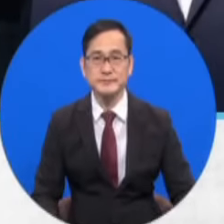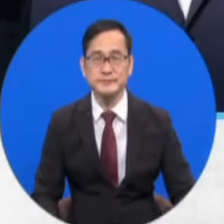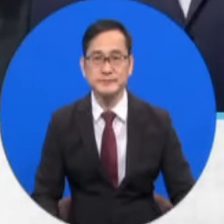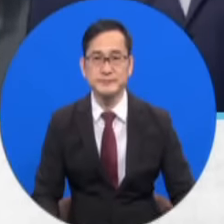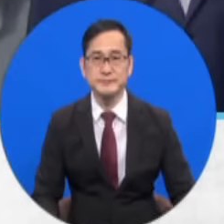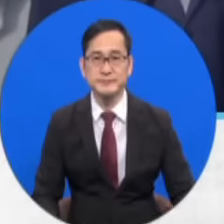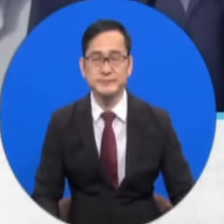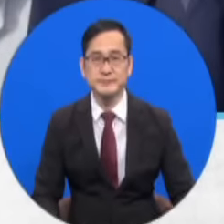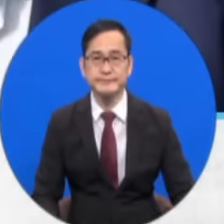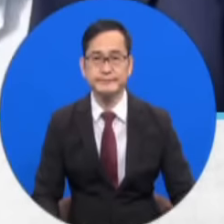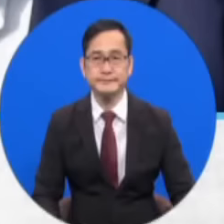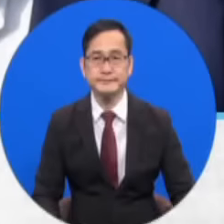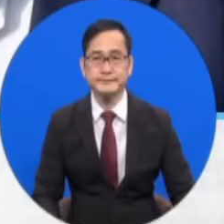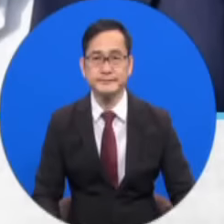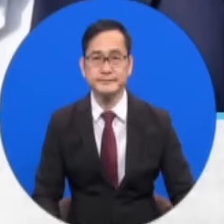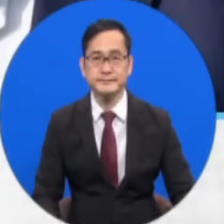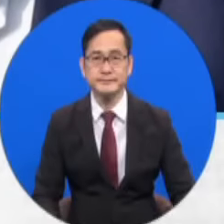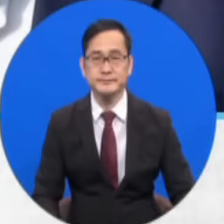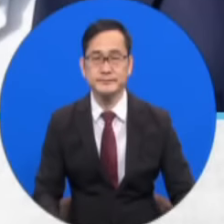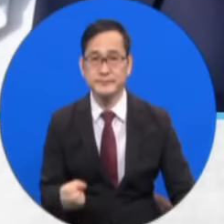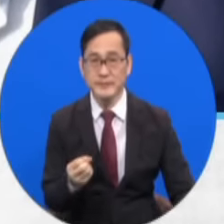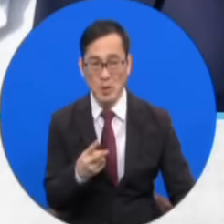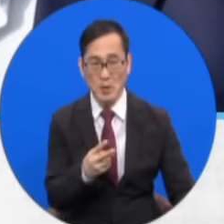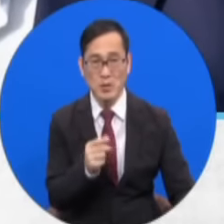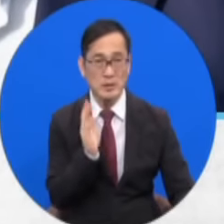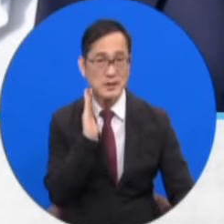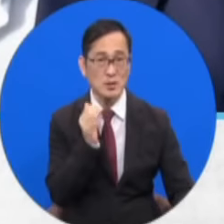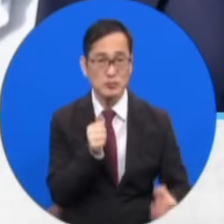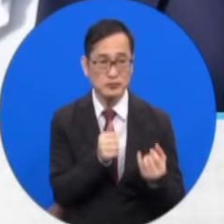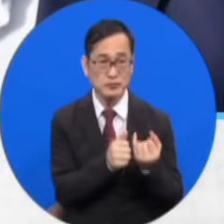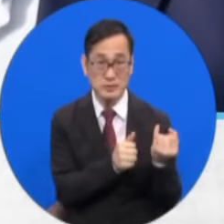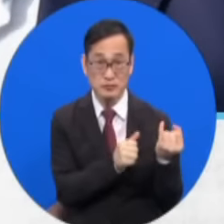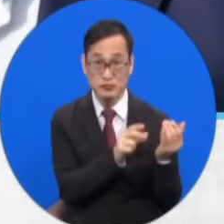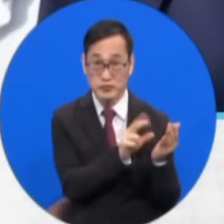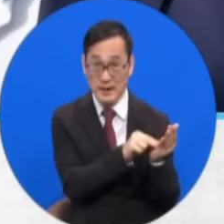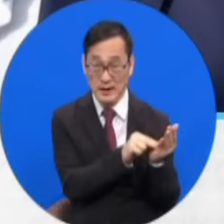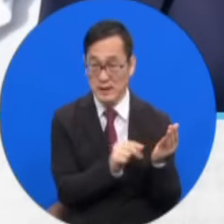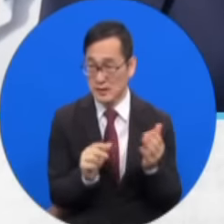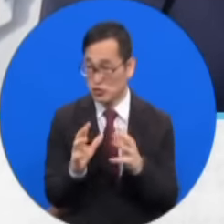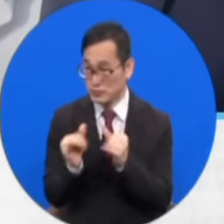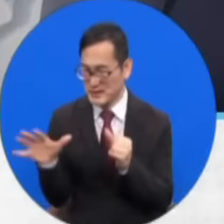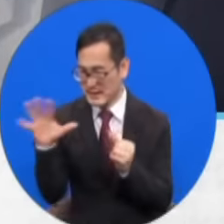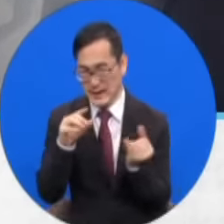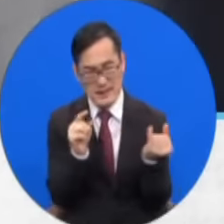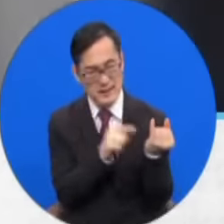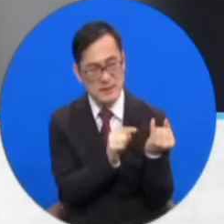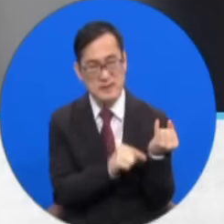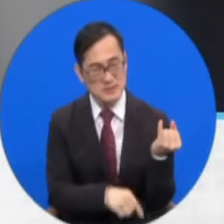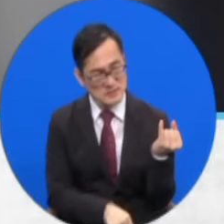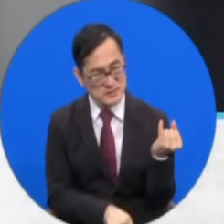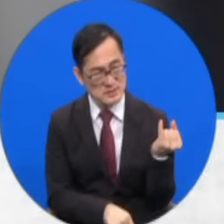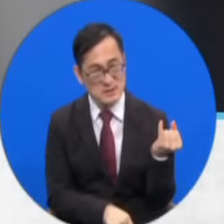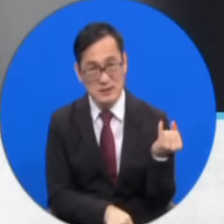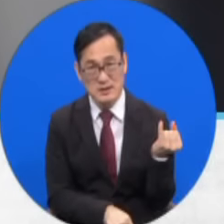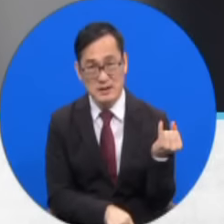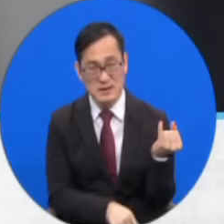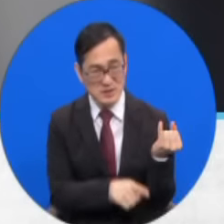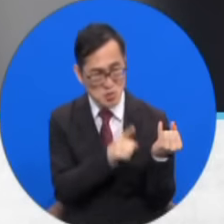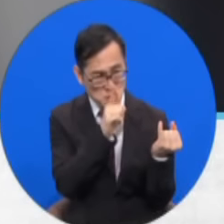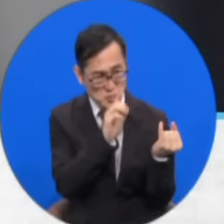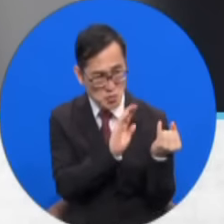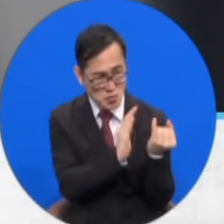김건 김건희 여사의 리스크는 사실 지금 민심이 굉장히 심상치 않은 그런 상황 속에서